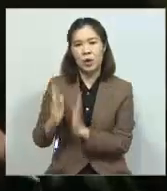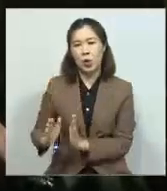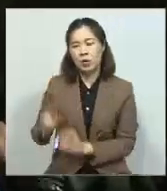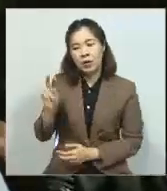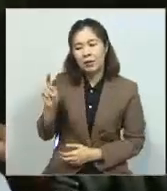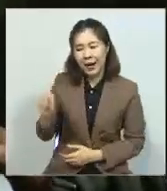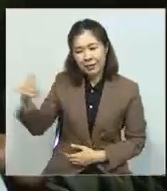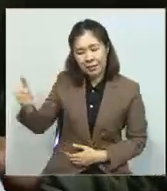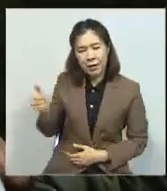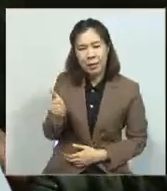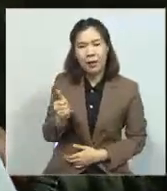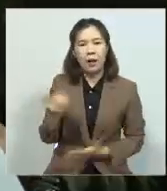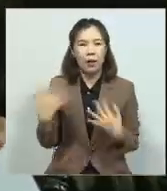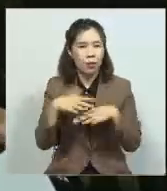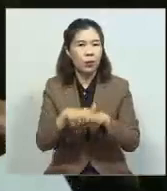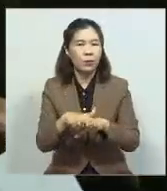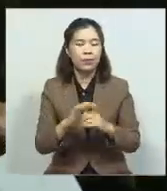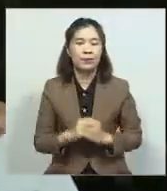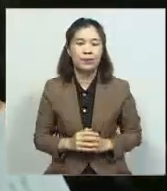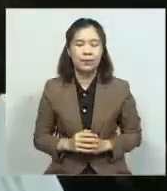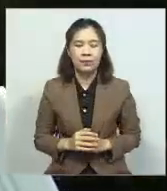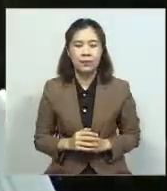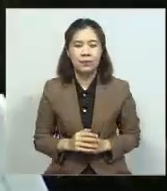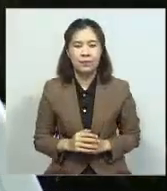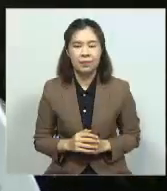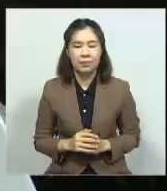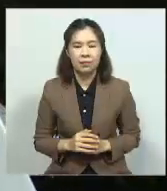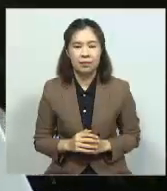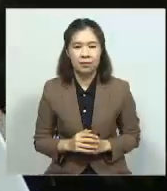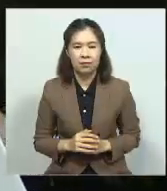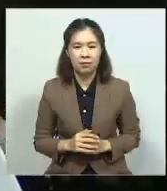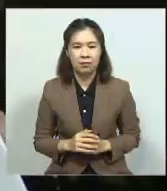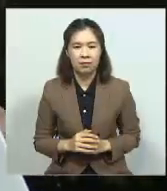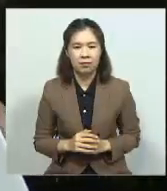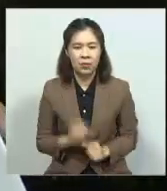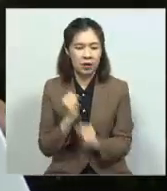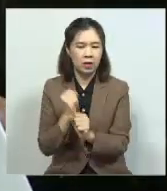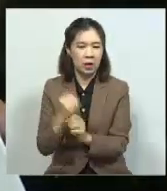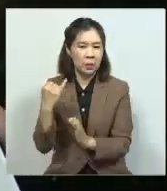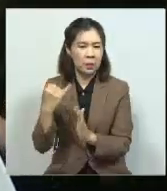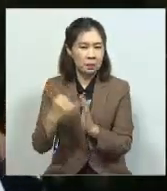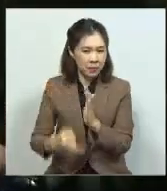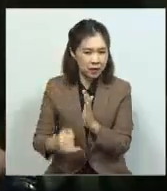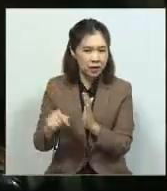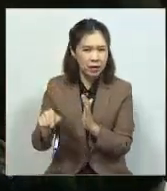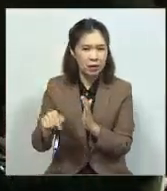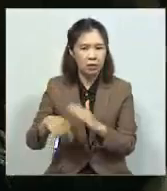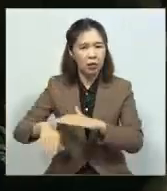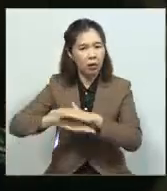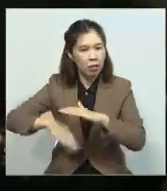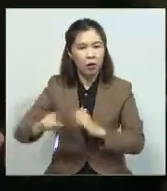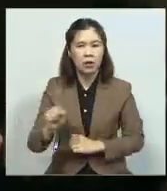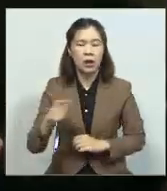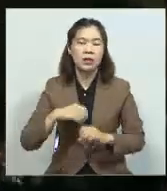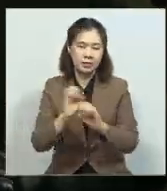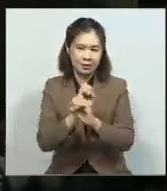อีกทีนึง พี่คะแล้วมันเป็นไปได้ในถึงเรื่องการที่จะเอาผิดในข้อหาพวกอาจารย์พวกอะไรอย่างนี้ไหมคะ ก็ต้องชัดเจ